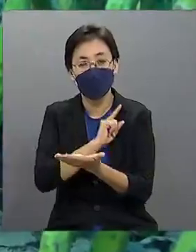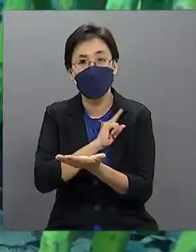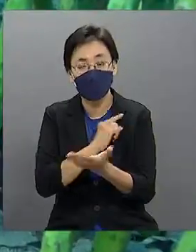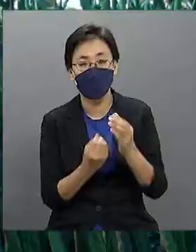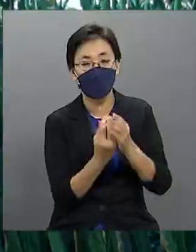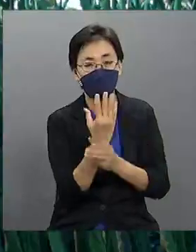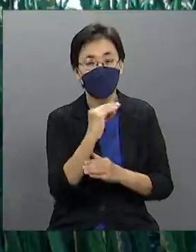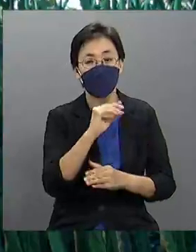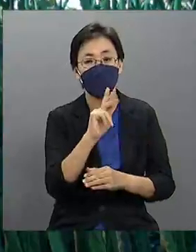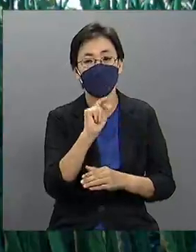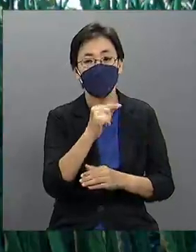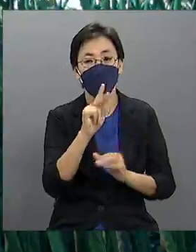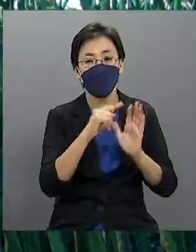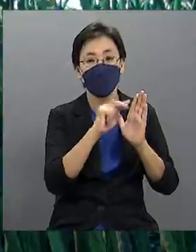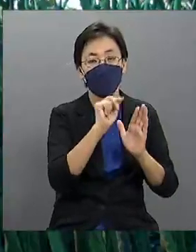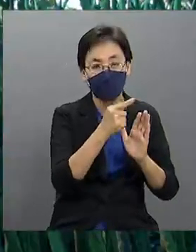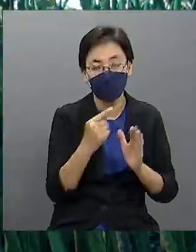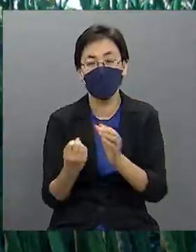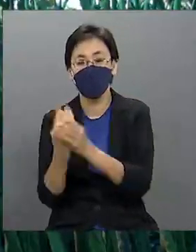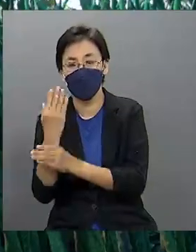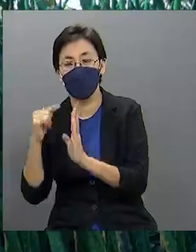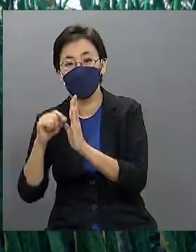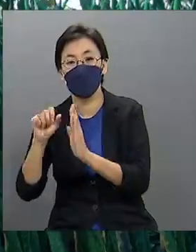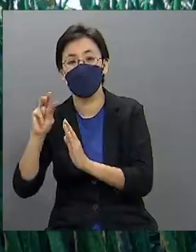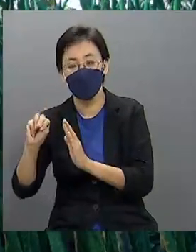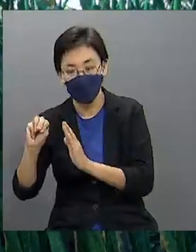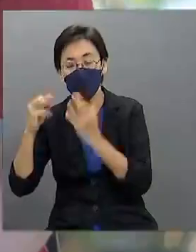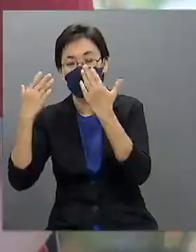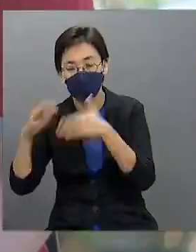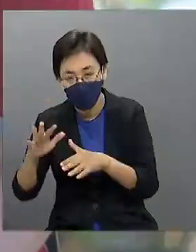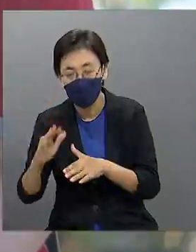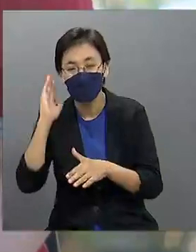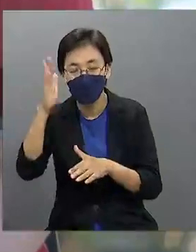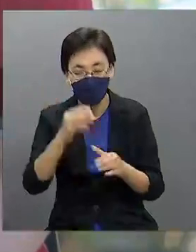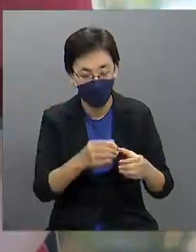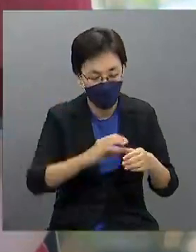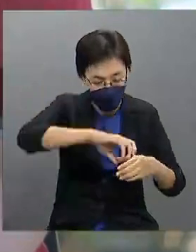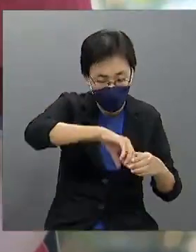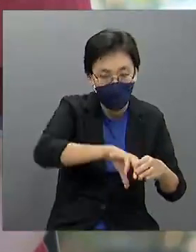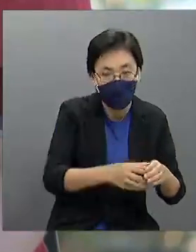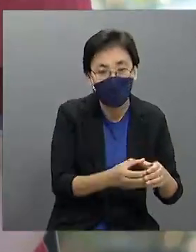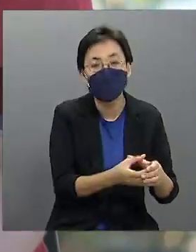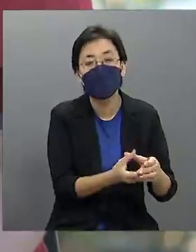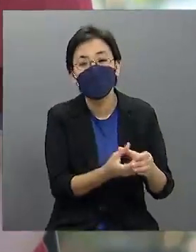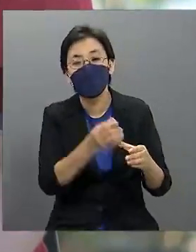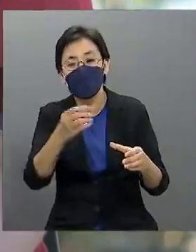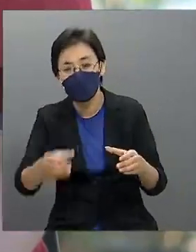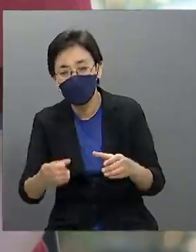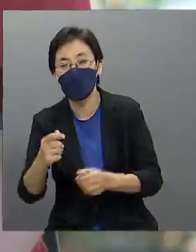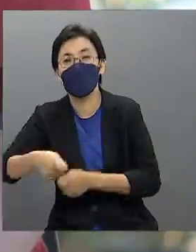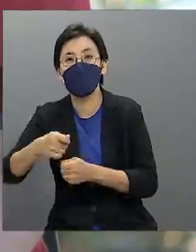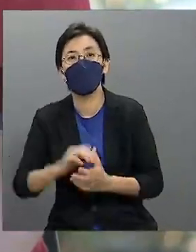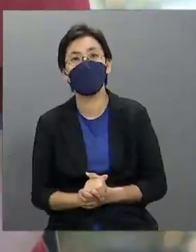อนนำลงปลูในดินเลนก็มัเหมือนเป็นวิชาหนึ่เลยที่